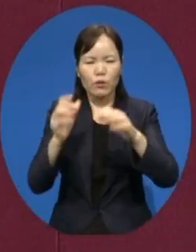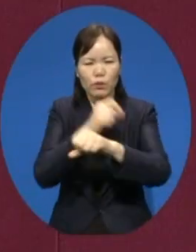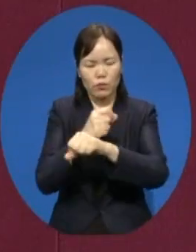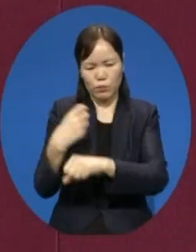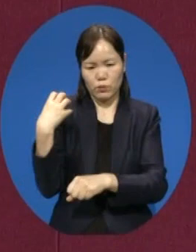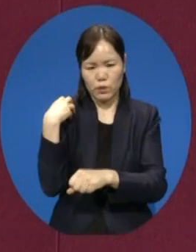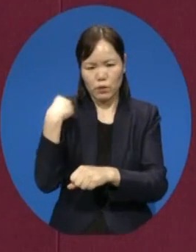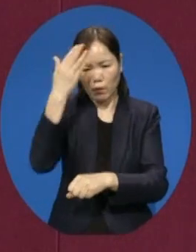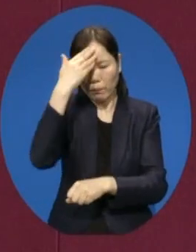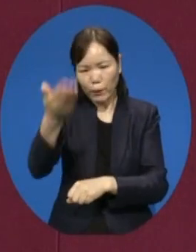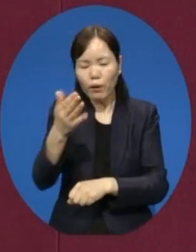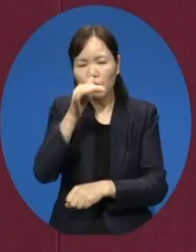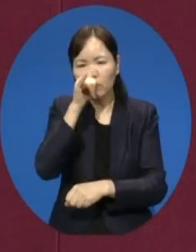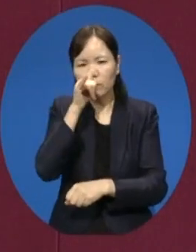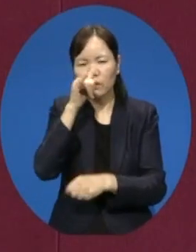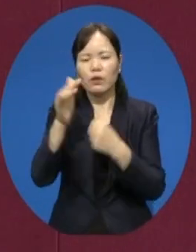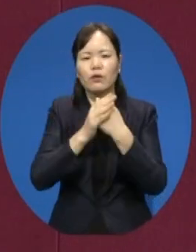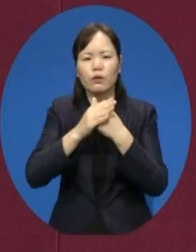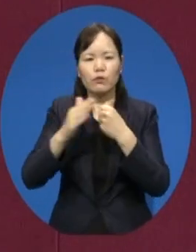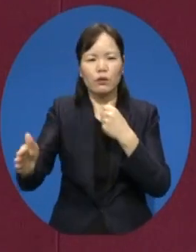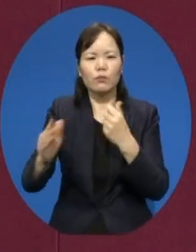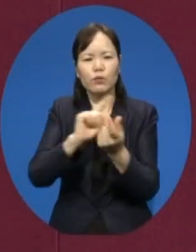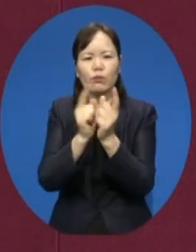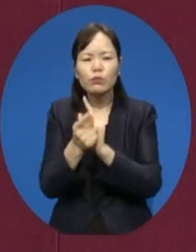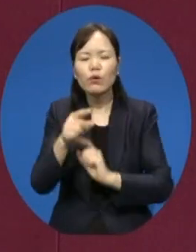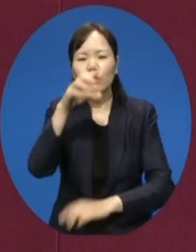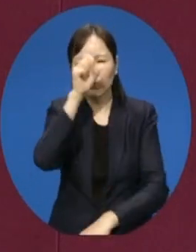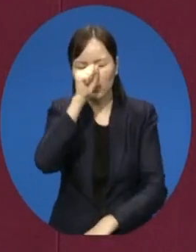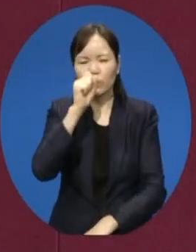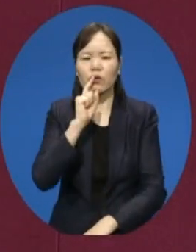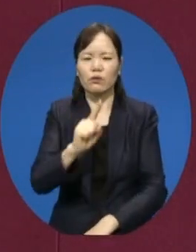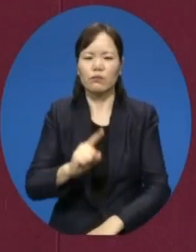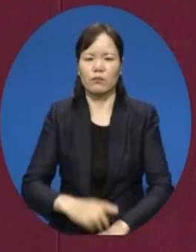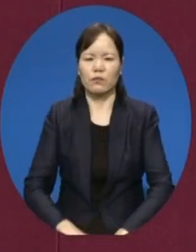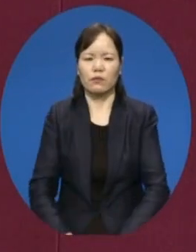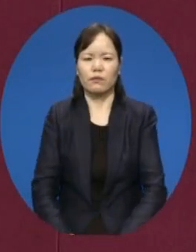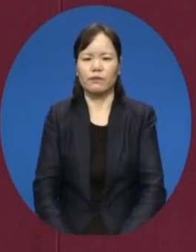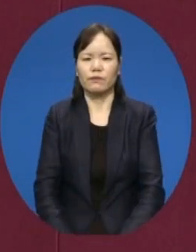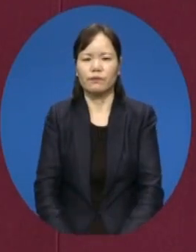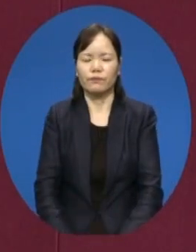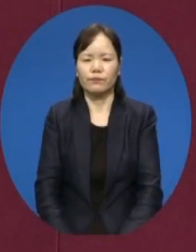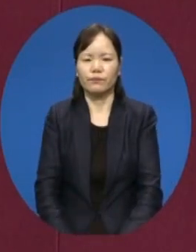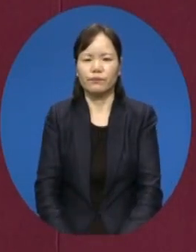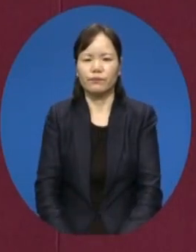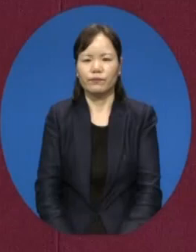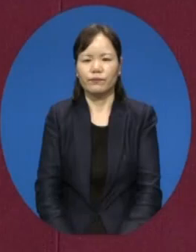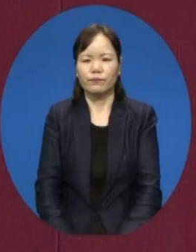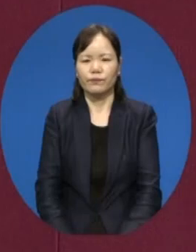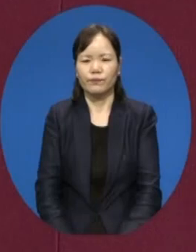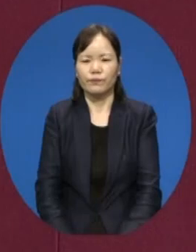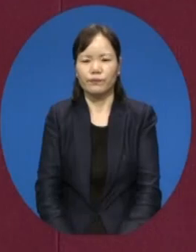정부 관료들도 여당과 함께 누이 좋고 매부 좋다는 것 아닙니까?